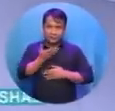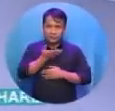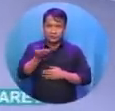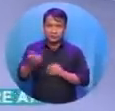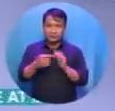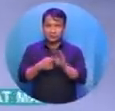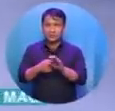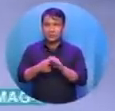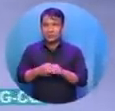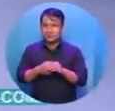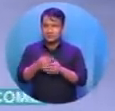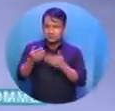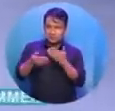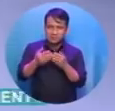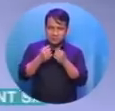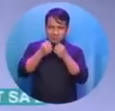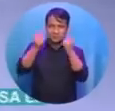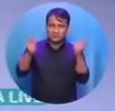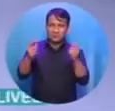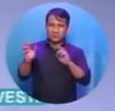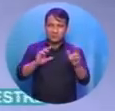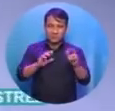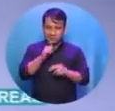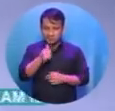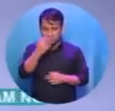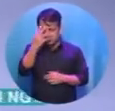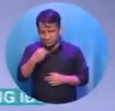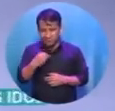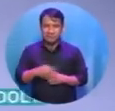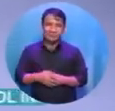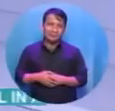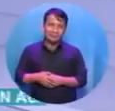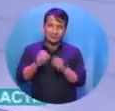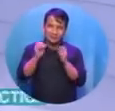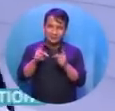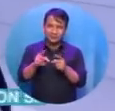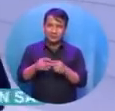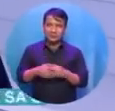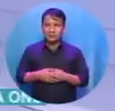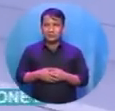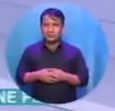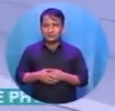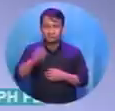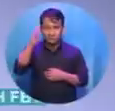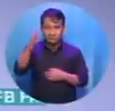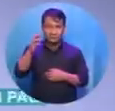kayo. Yung bang gising na gising, hindi yung inaantok. O, oh, di ba? Jackie Lou!